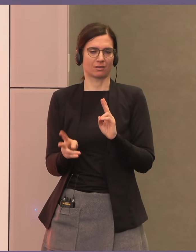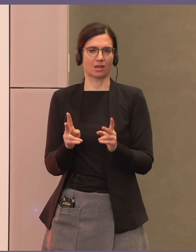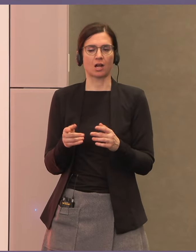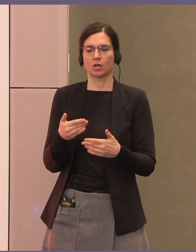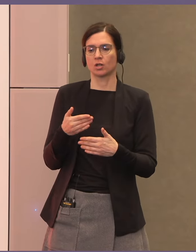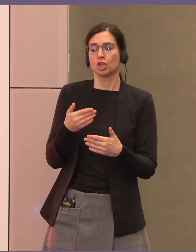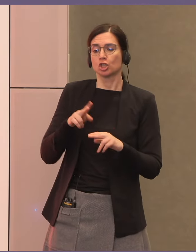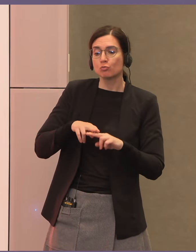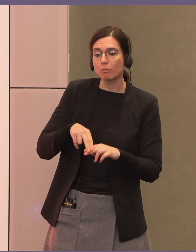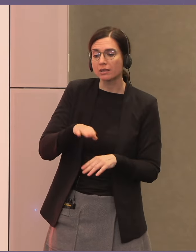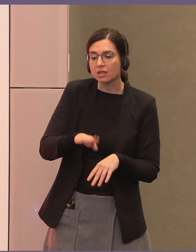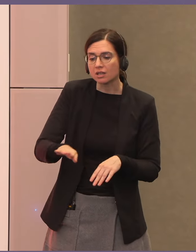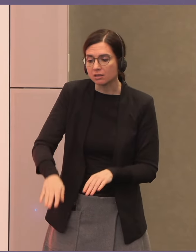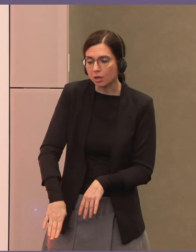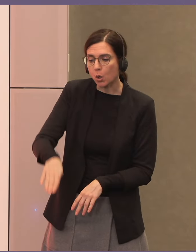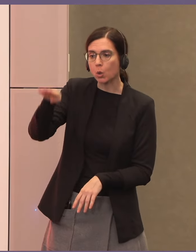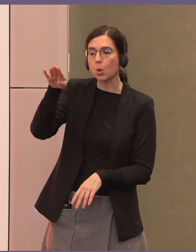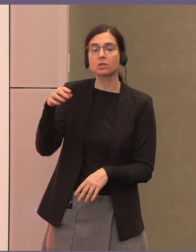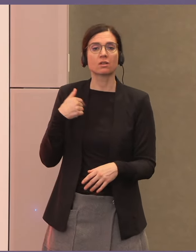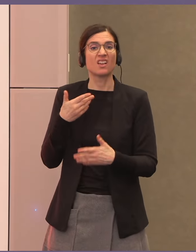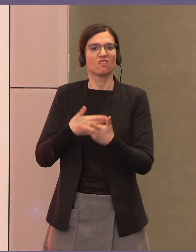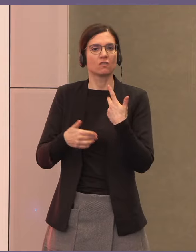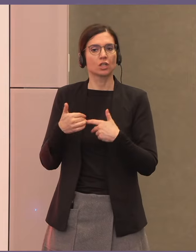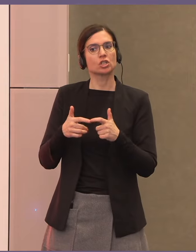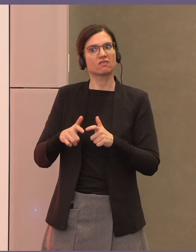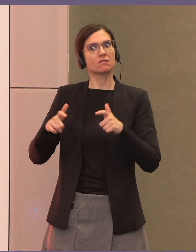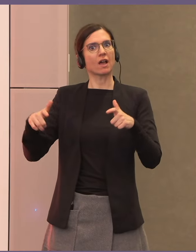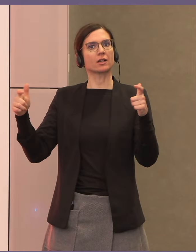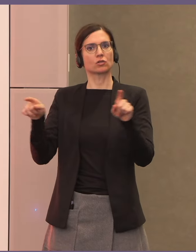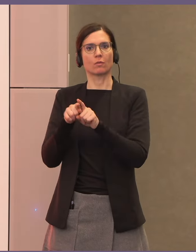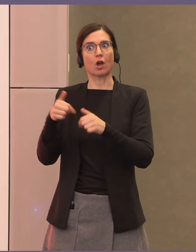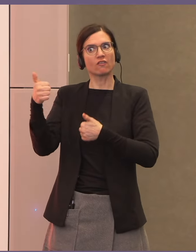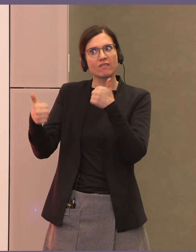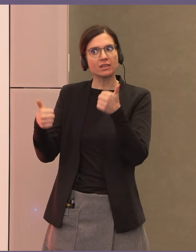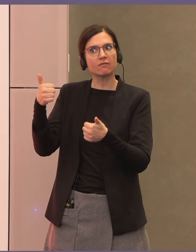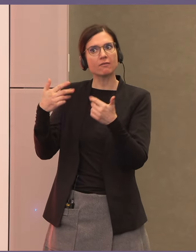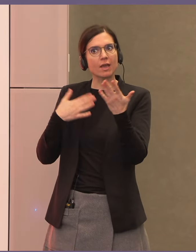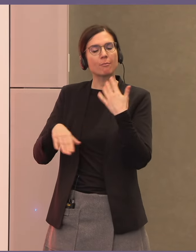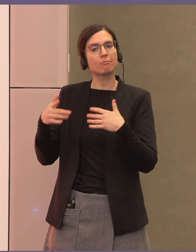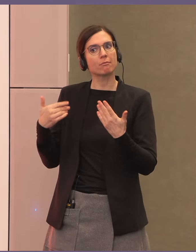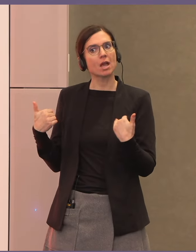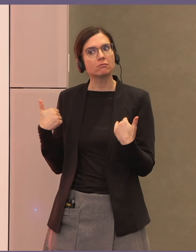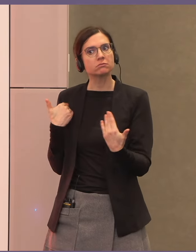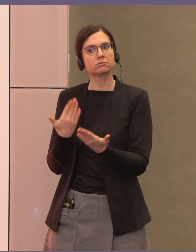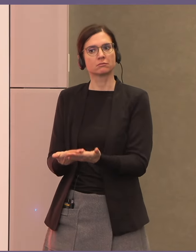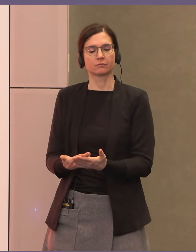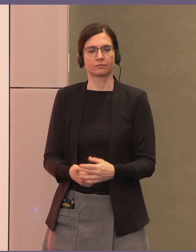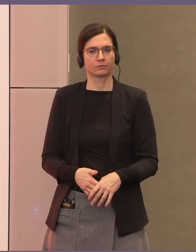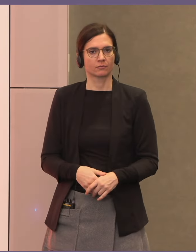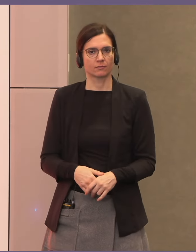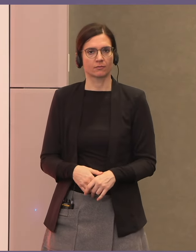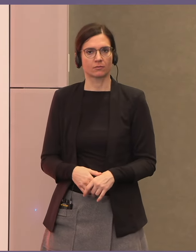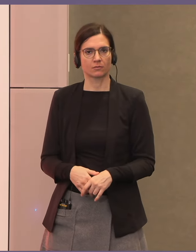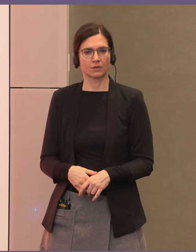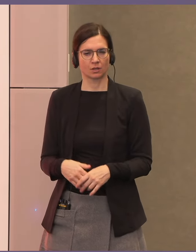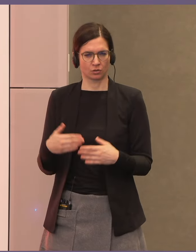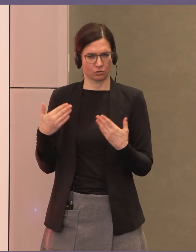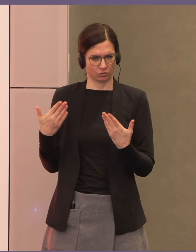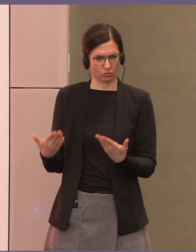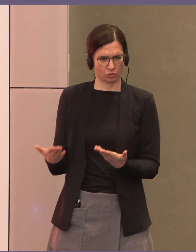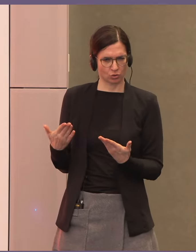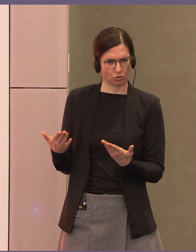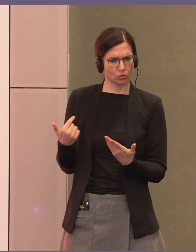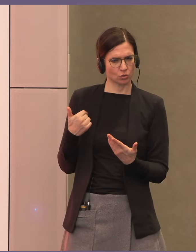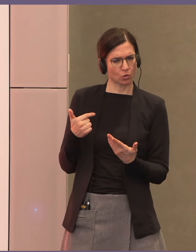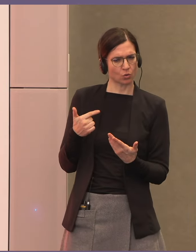Wirtschaftswachstum, Wettbewerb und Innovation befördern soll. Diese mittlerweile hegemoniale Deutung